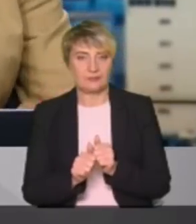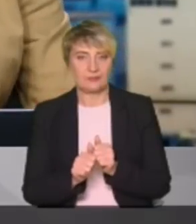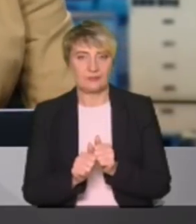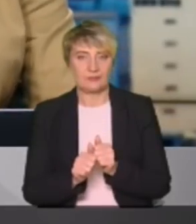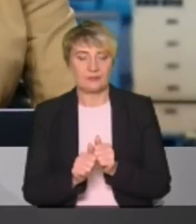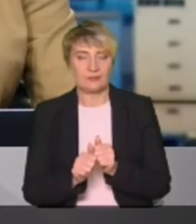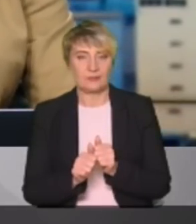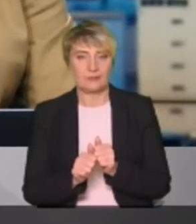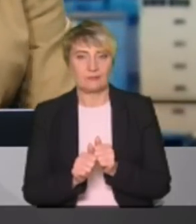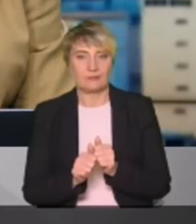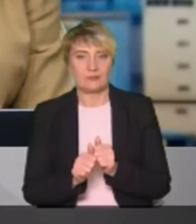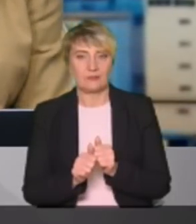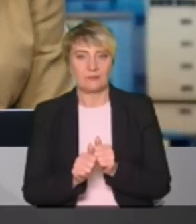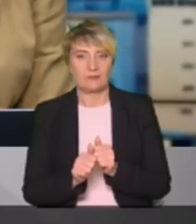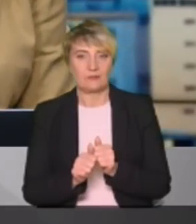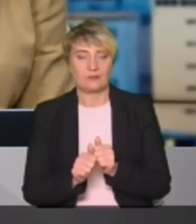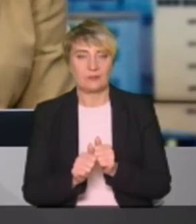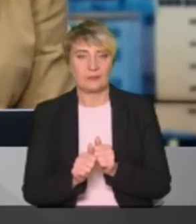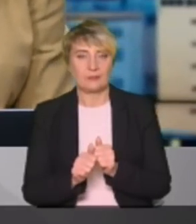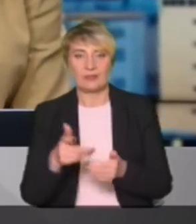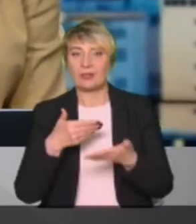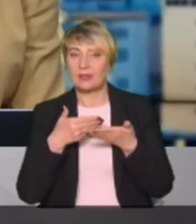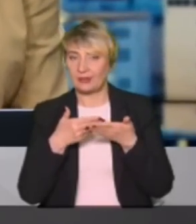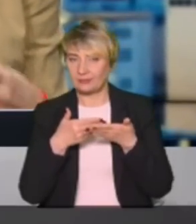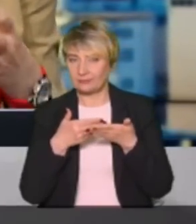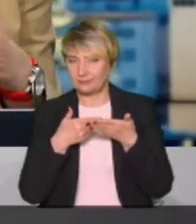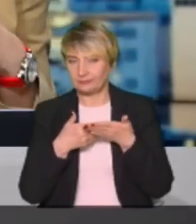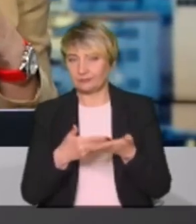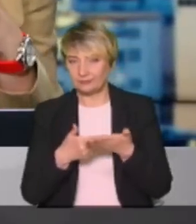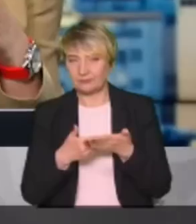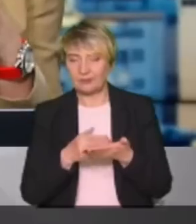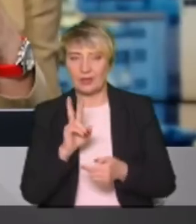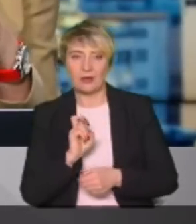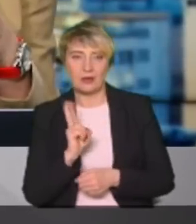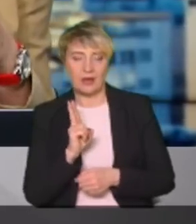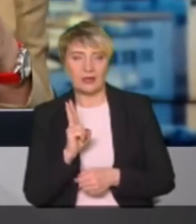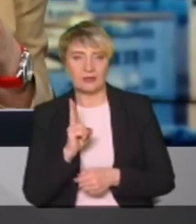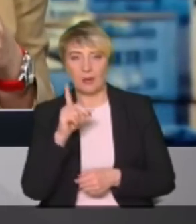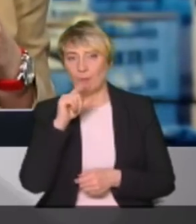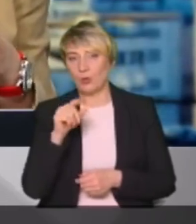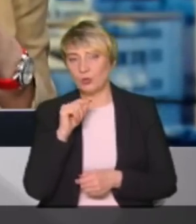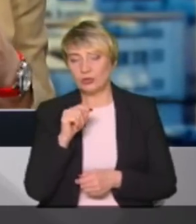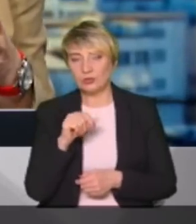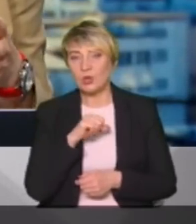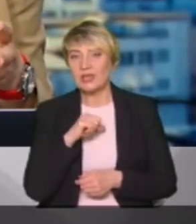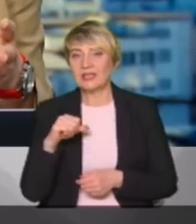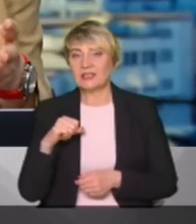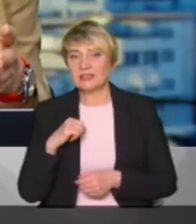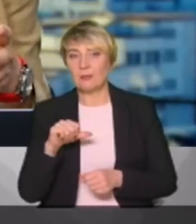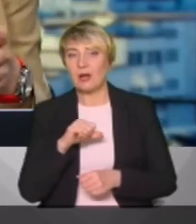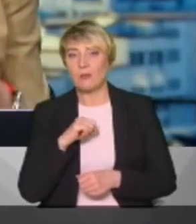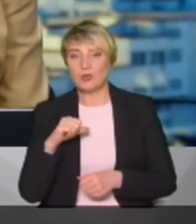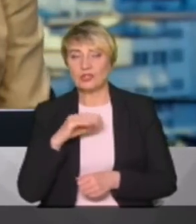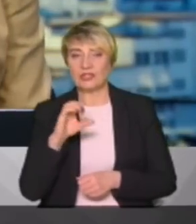в принципе, играют на руку Путина. Как-то сама структура может вот ЕС повлиять на